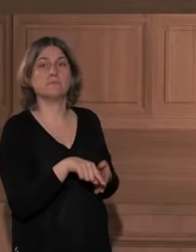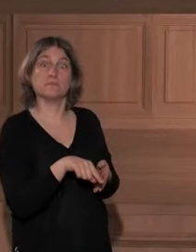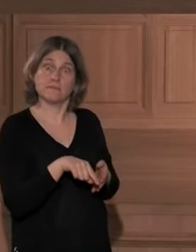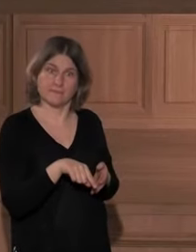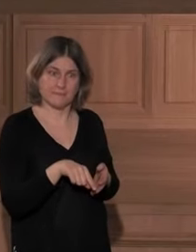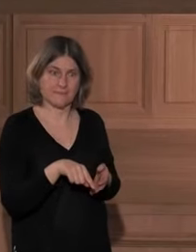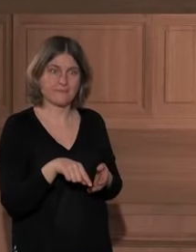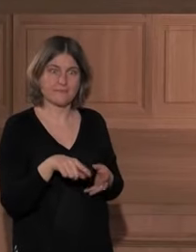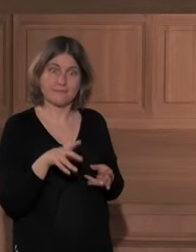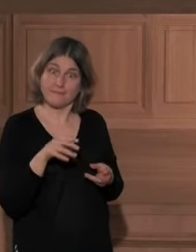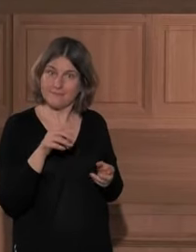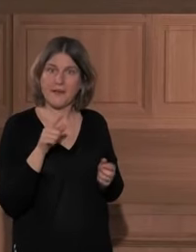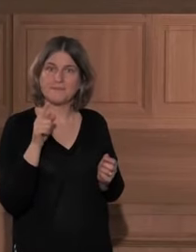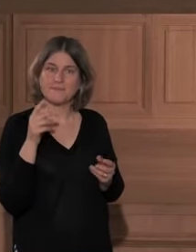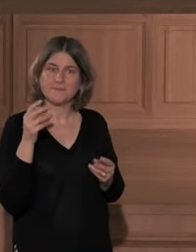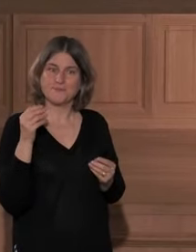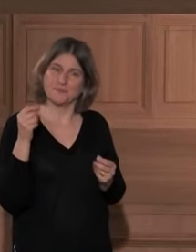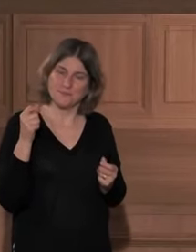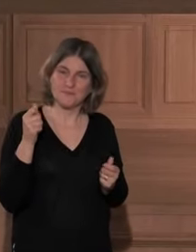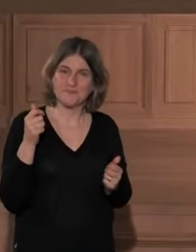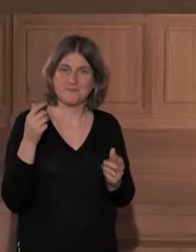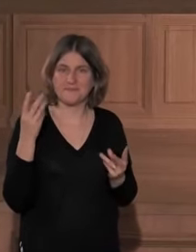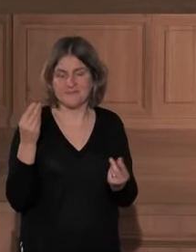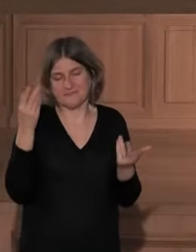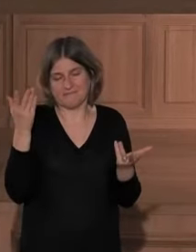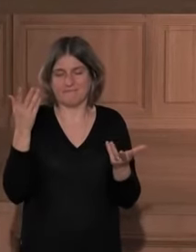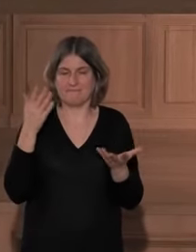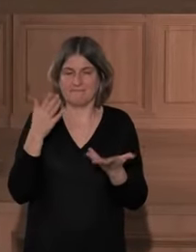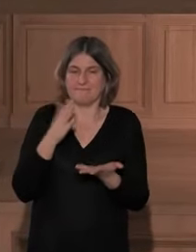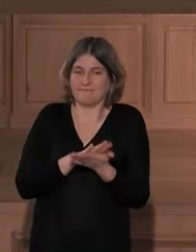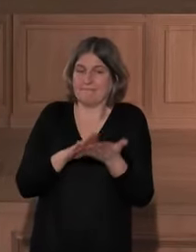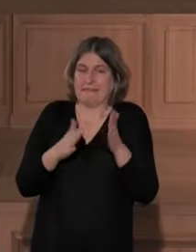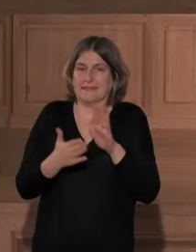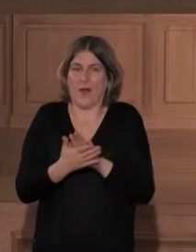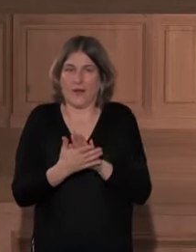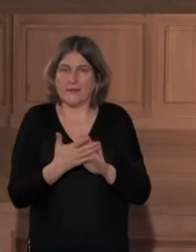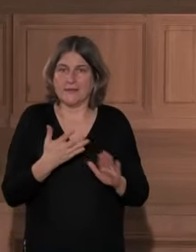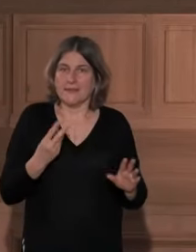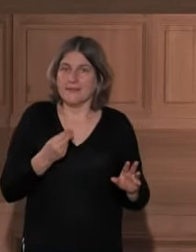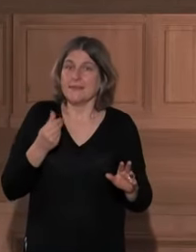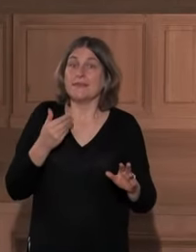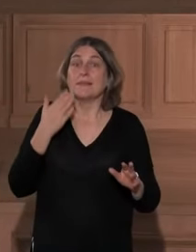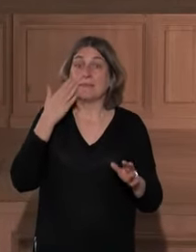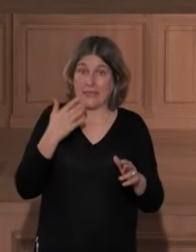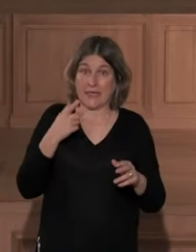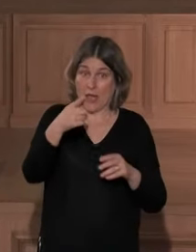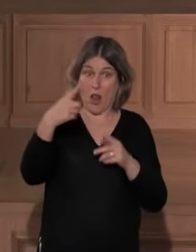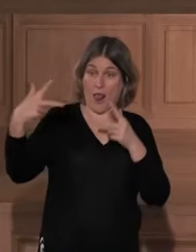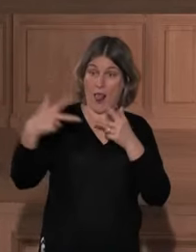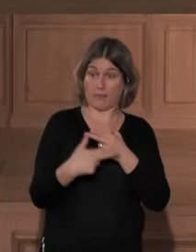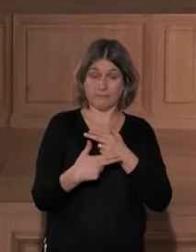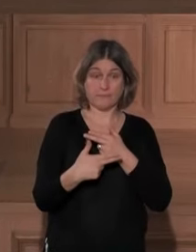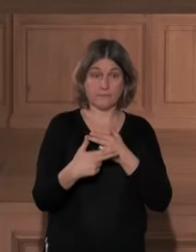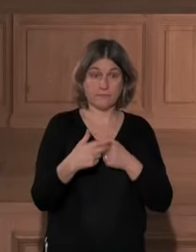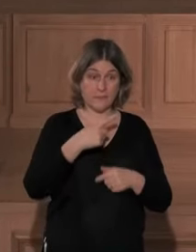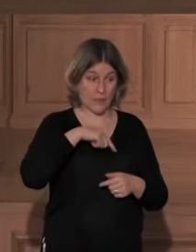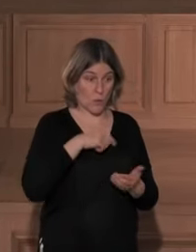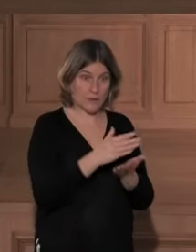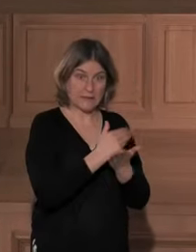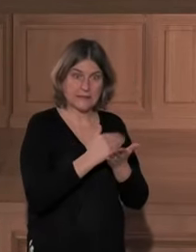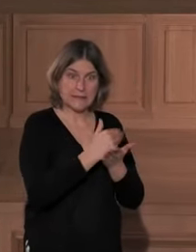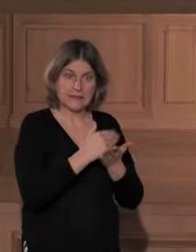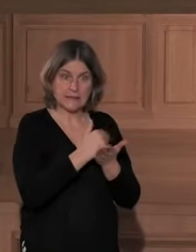a créé une problématique très importante dans l'association, parce que quand vous n'avez plus de ressources et que vous devez payer les salariés et